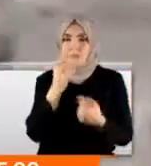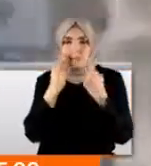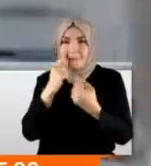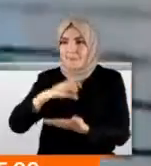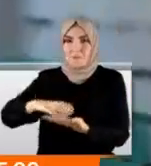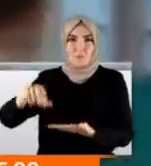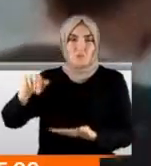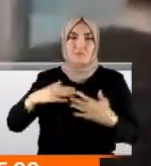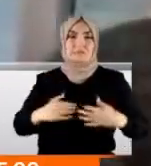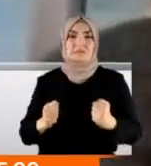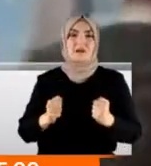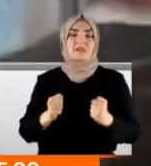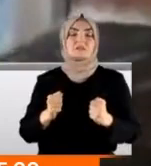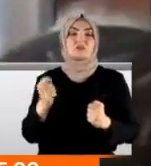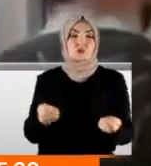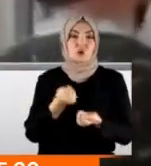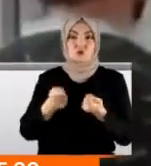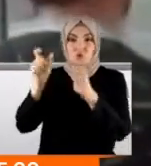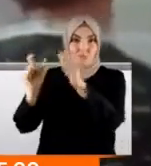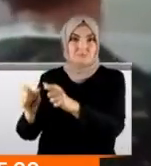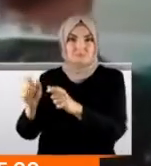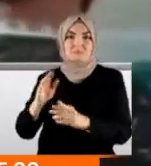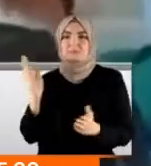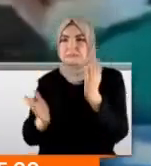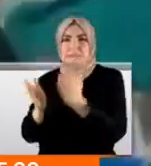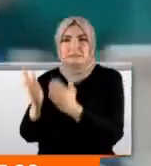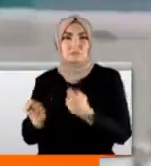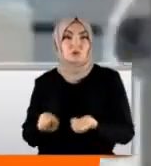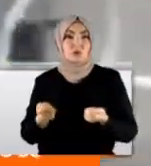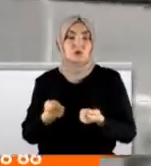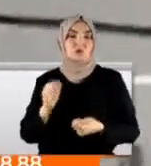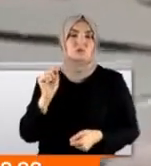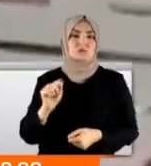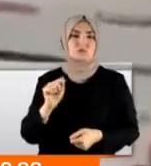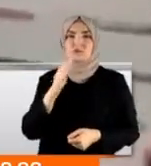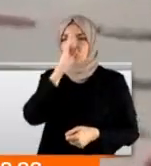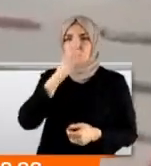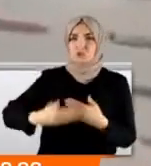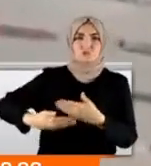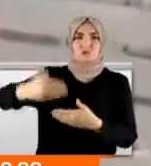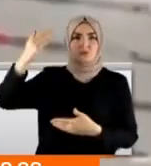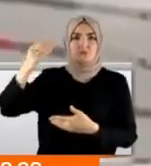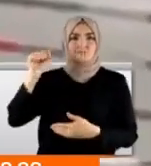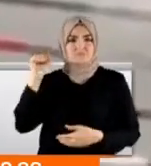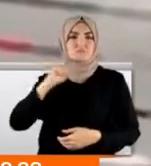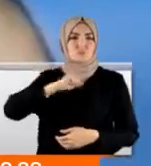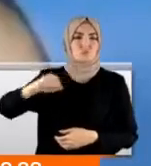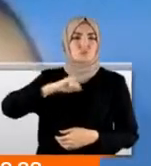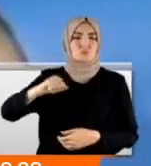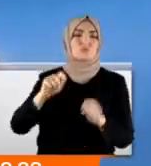personeline saldırı girişiminde bulundu. Camları dakikalarca böyle yumrukladılar. Tehditler